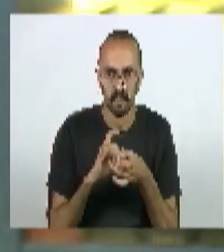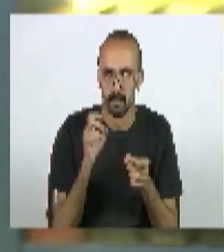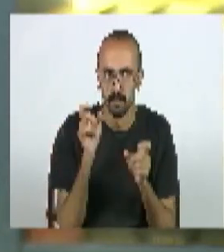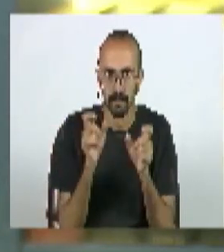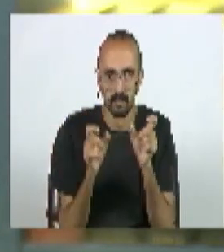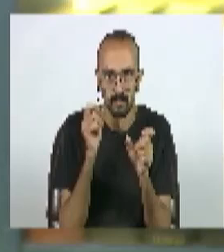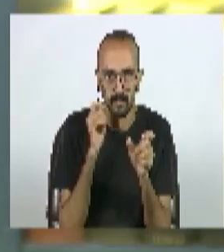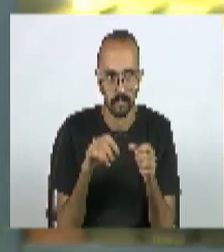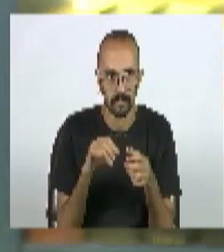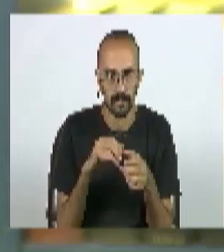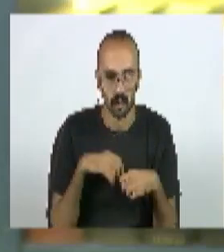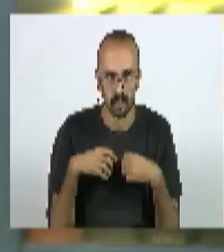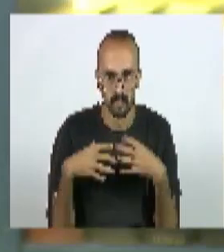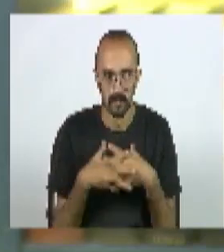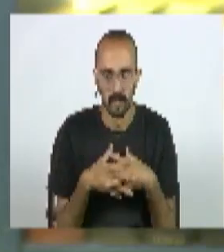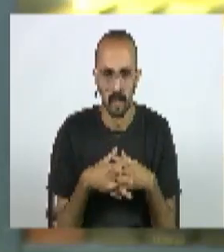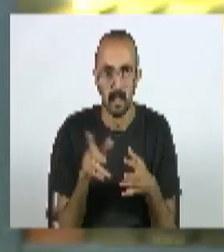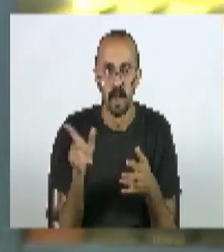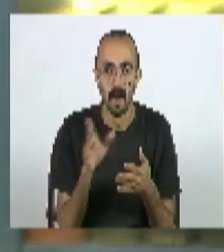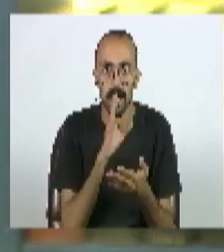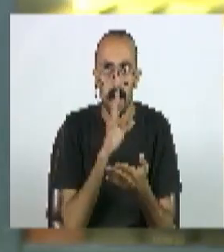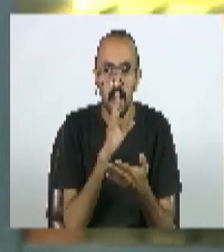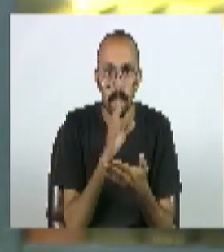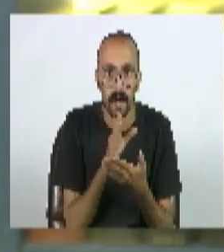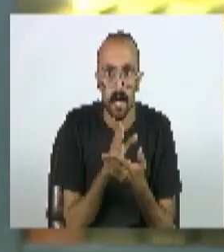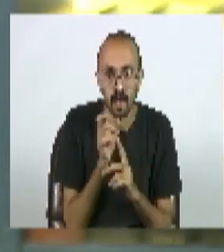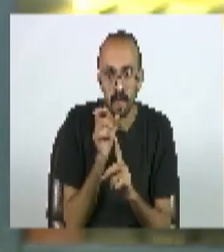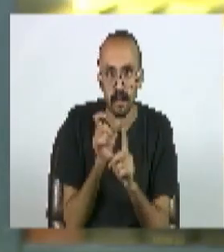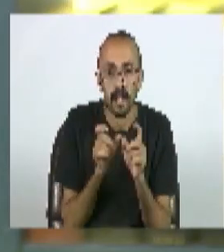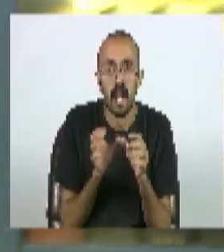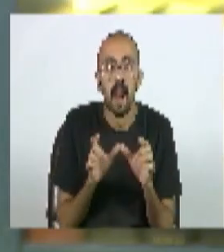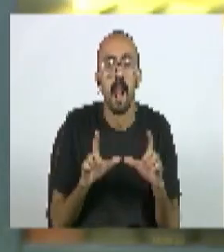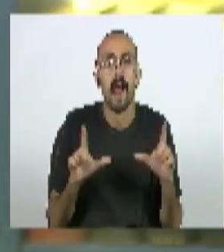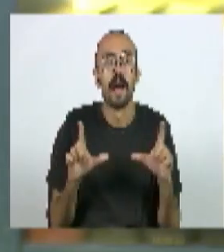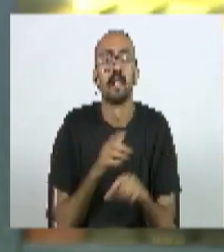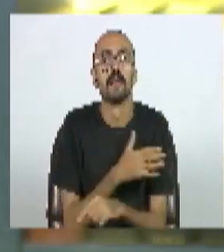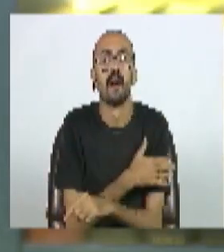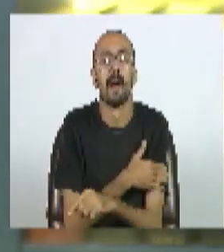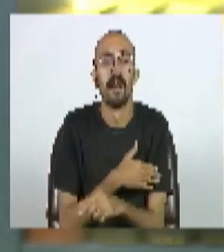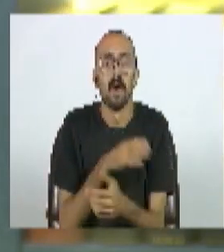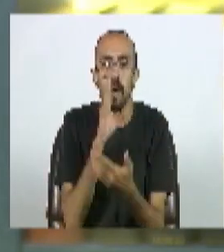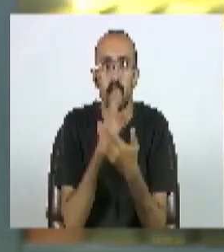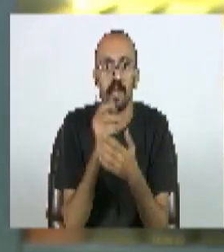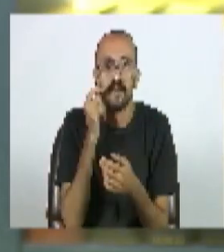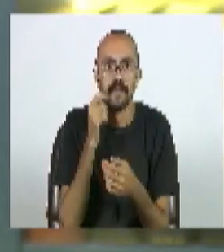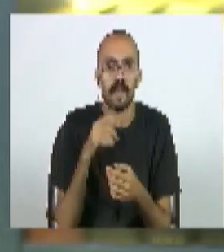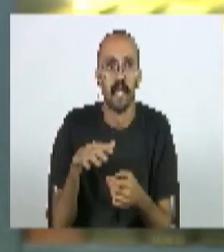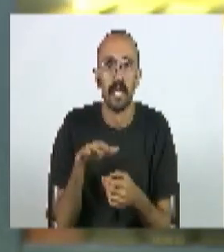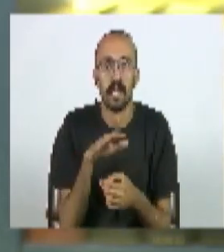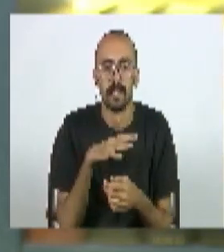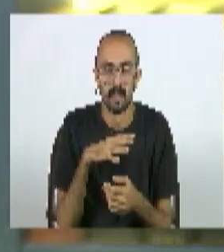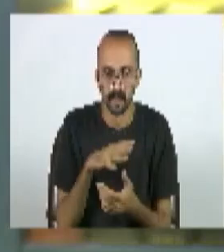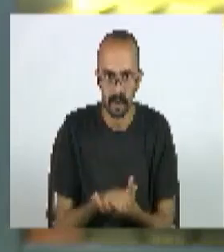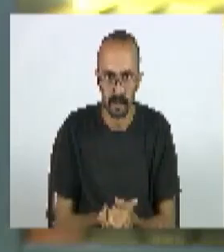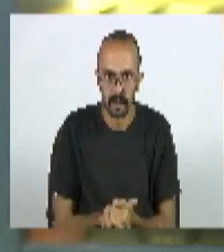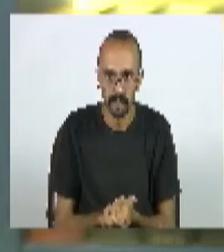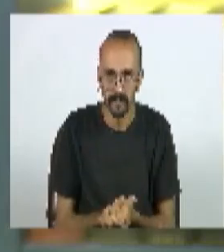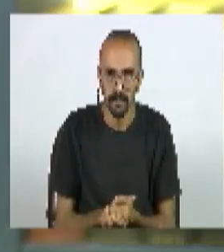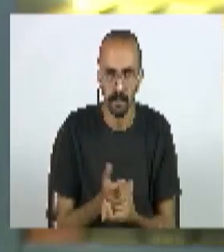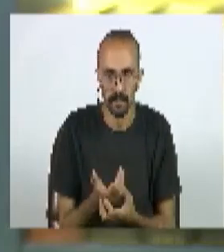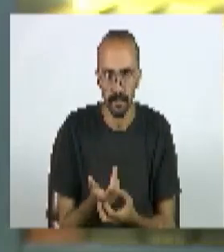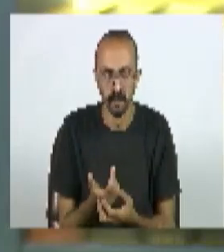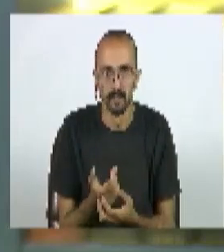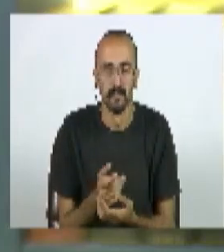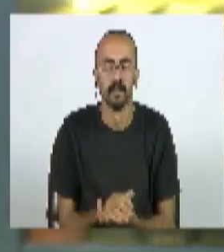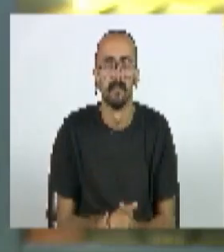المواطنين. الأمانة الفنية للجنة العليا لحقوق الإنسان، وهي لجنة حكومية والأمانة